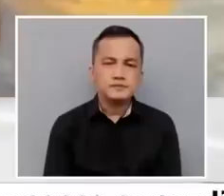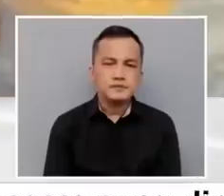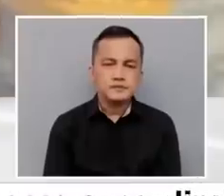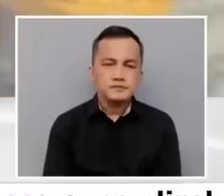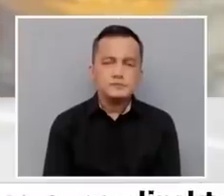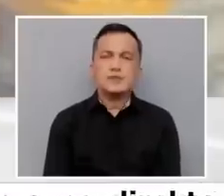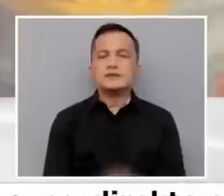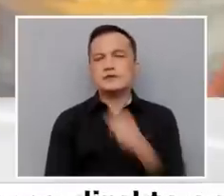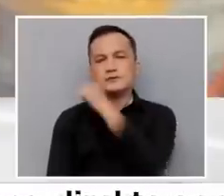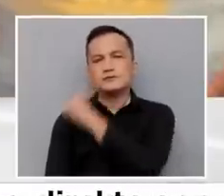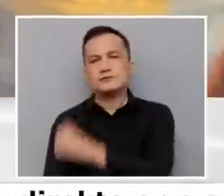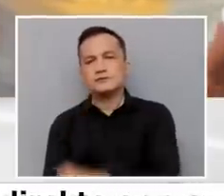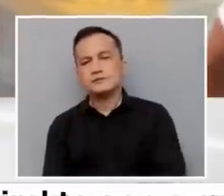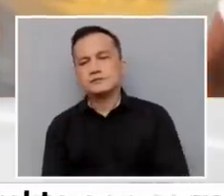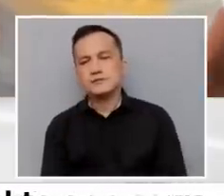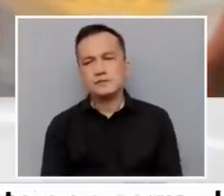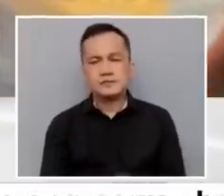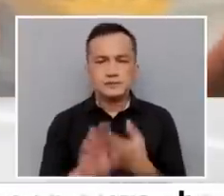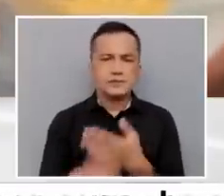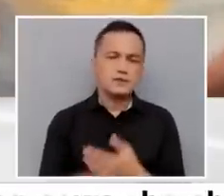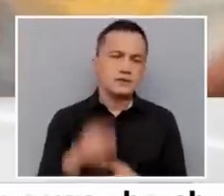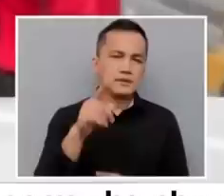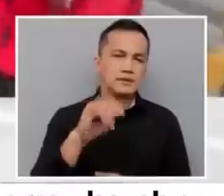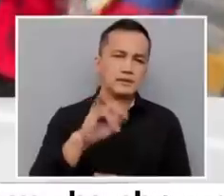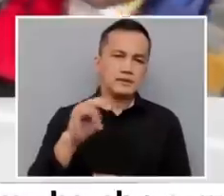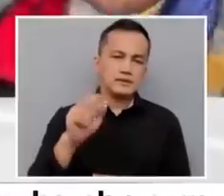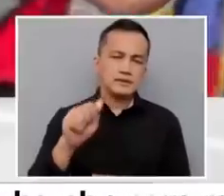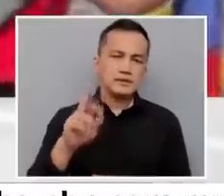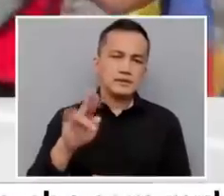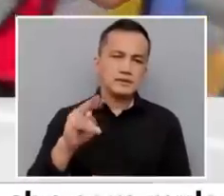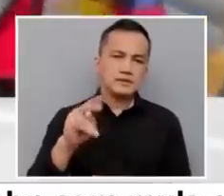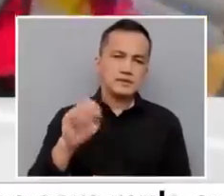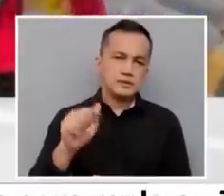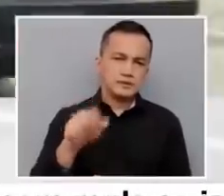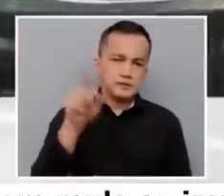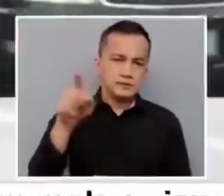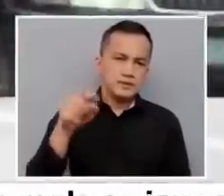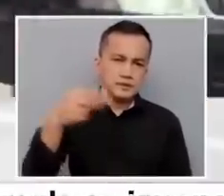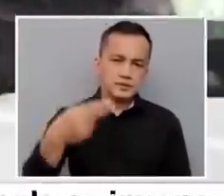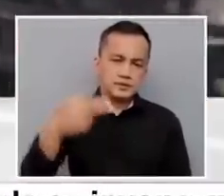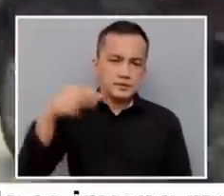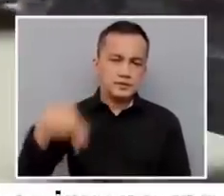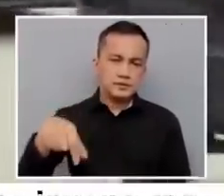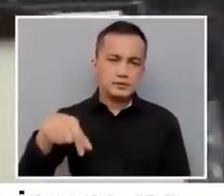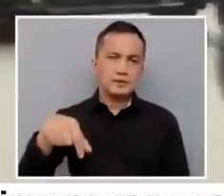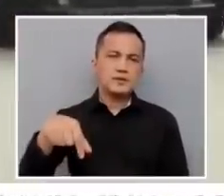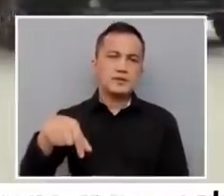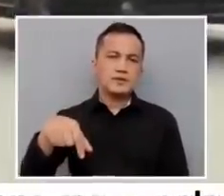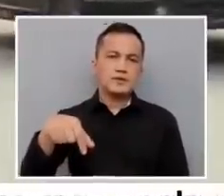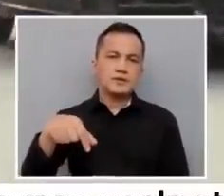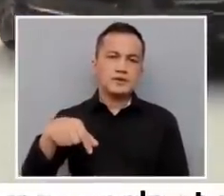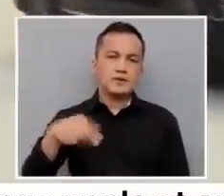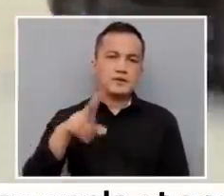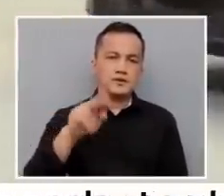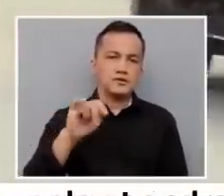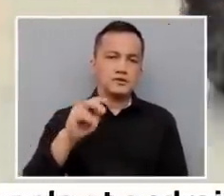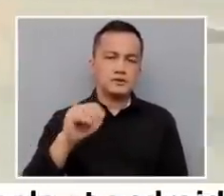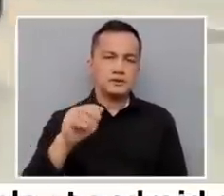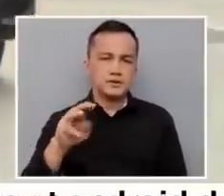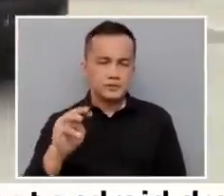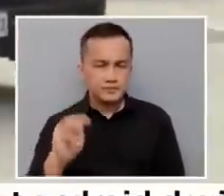Nako, babalikan po natin si Ina Reformina dyan sa headquarters ng Uniteam